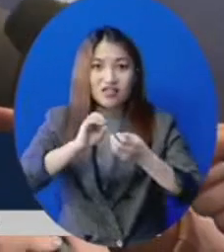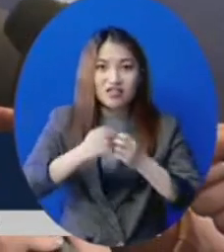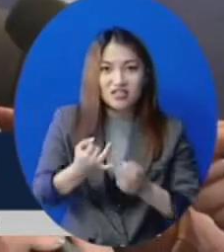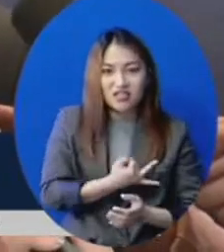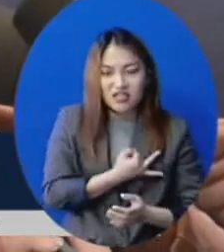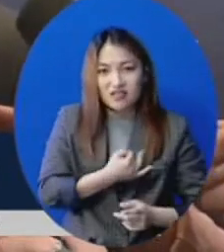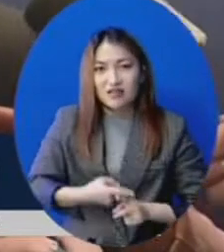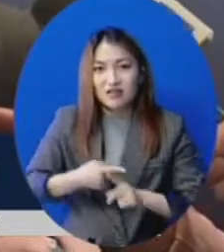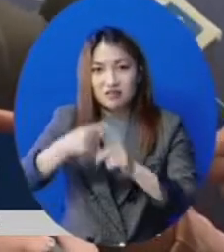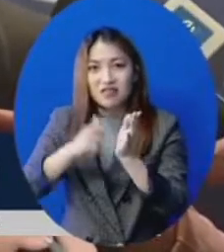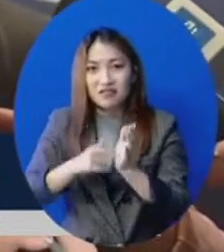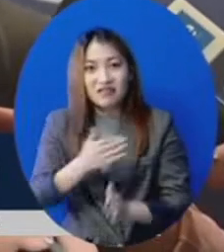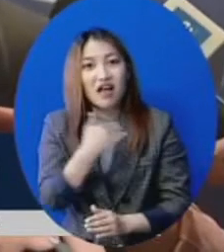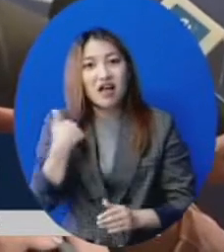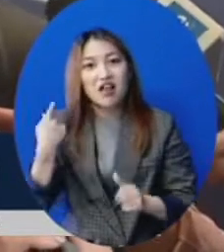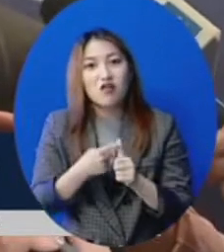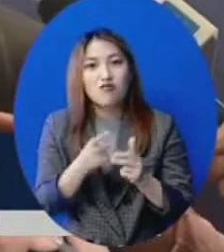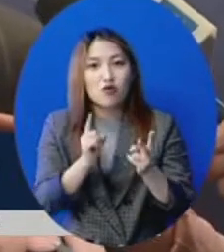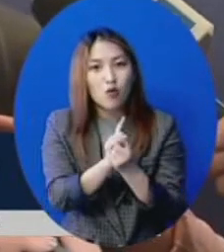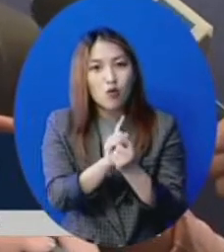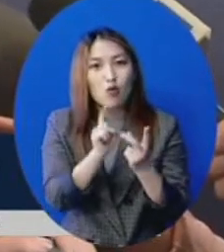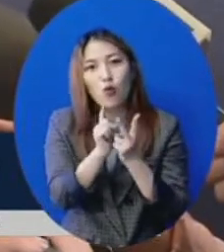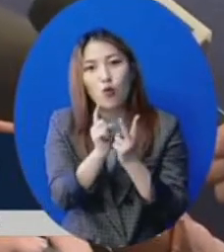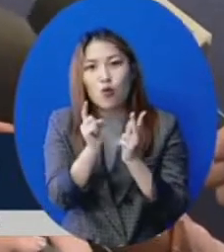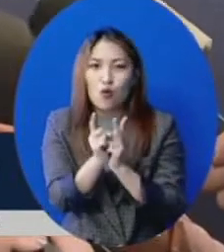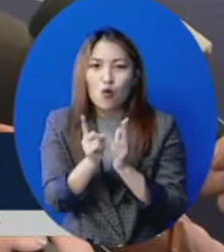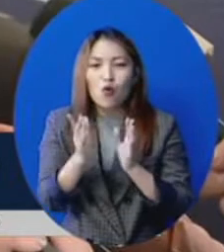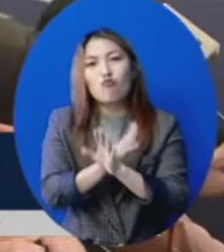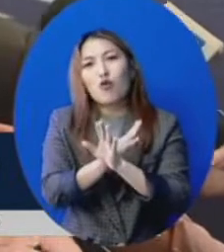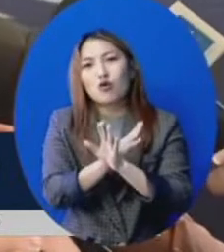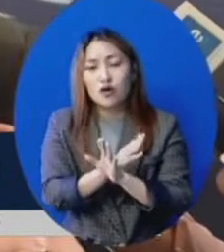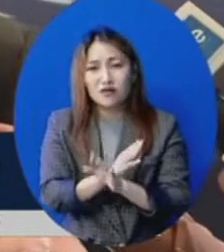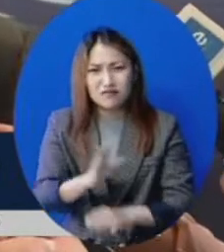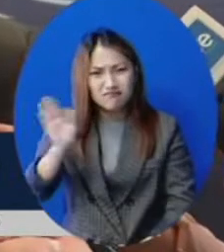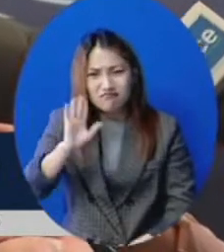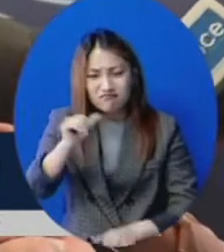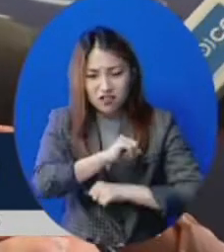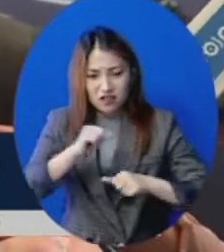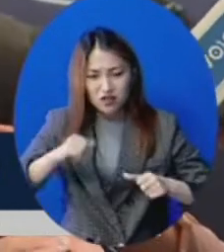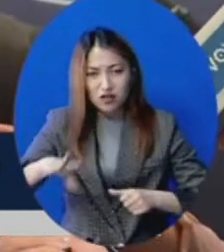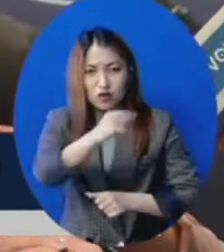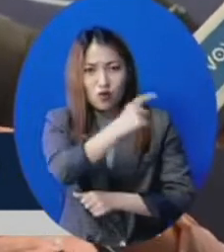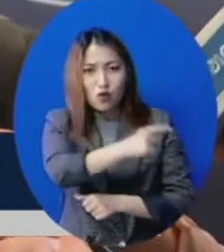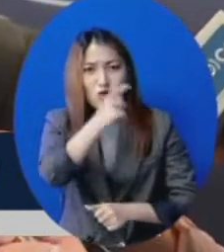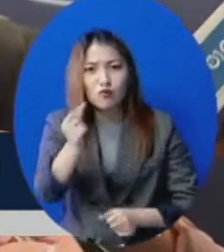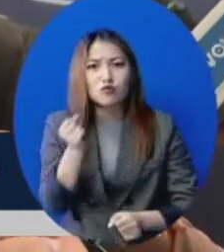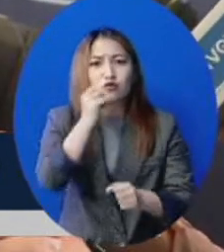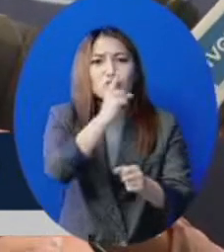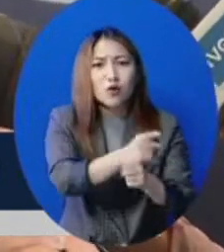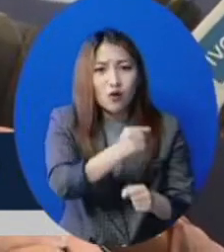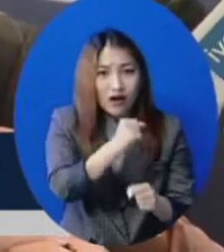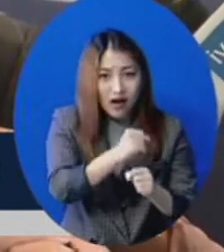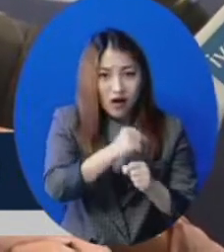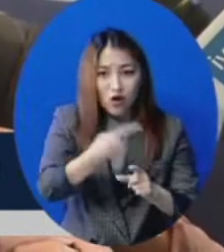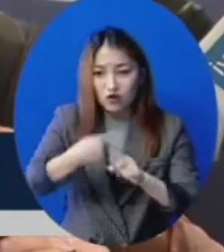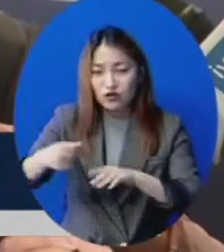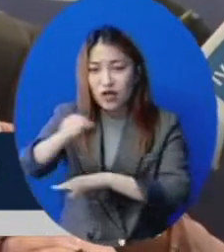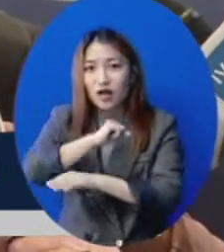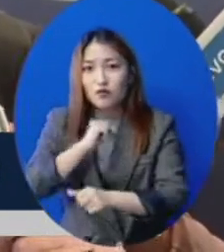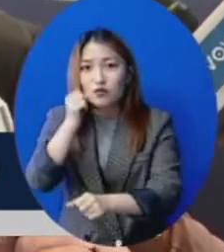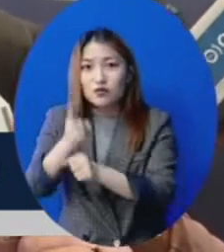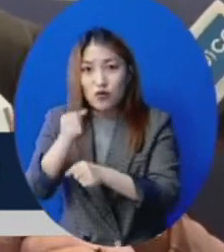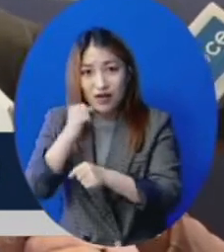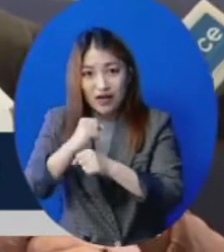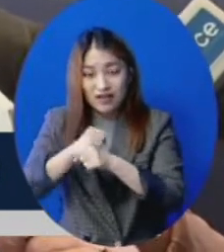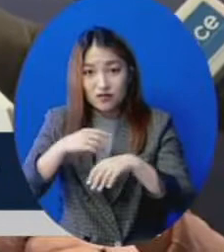шиг 2-3 дараахтай асуудлаар ярчаад болчдөг гэсэн энэ уур амьсгал байж болохгүй. Иргэд рүүгээ хандсан, тухайн орон нутгаар рүүгээ хандсан. Жишээлбэл одоо